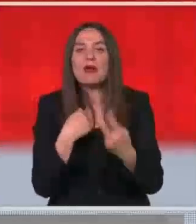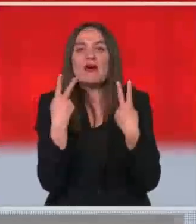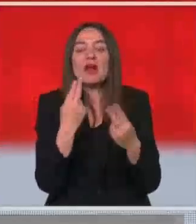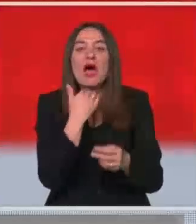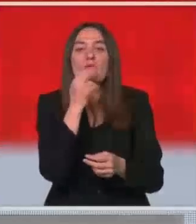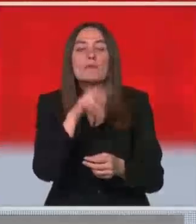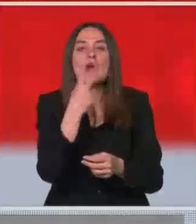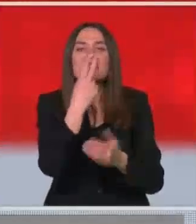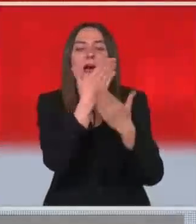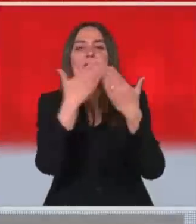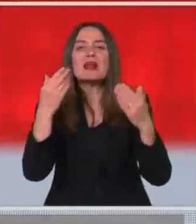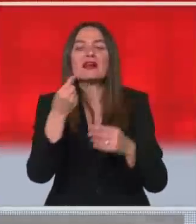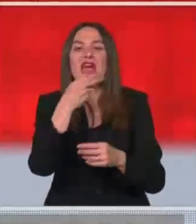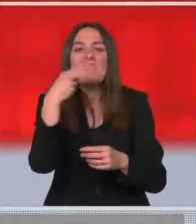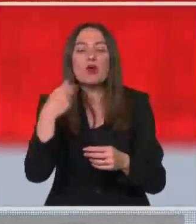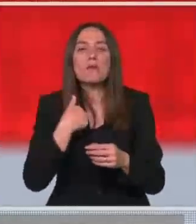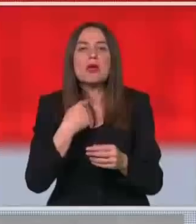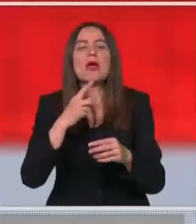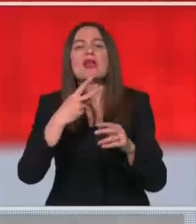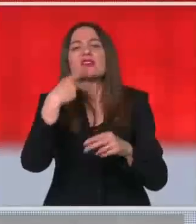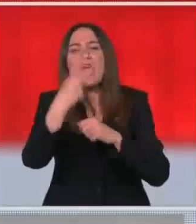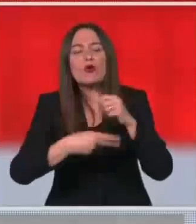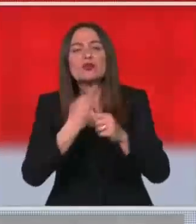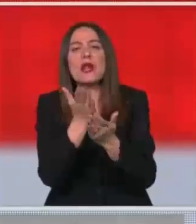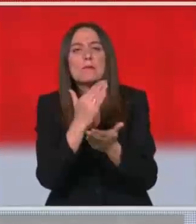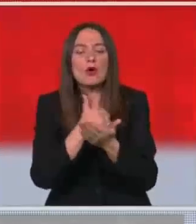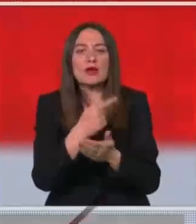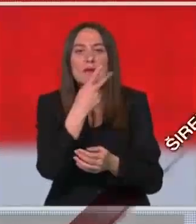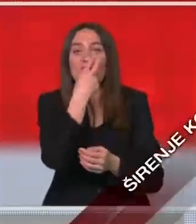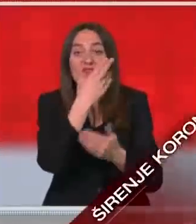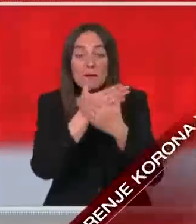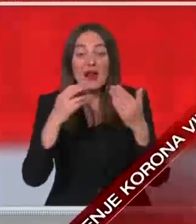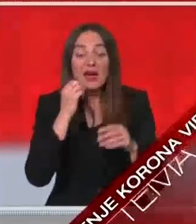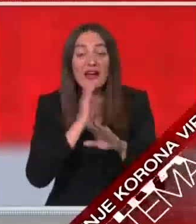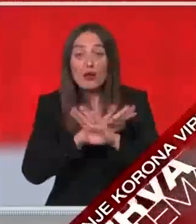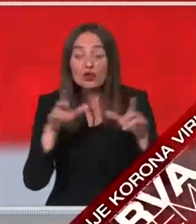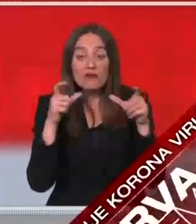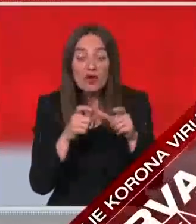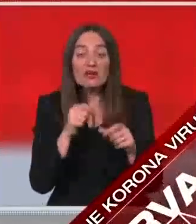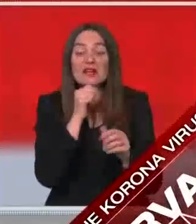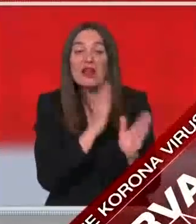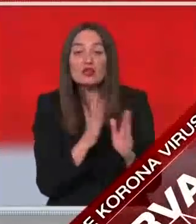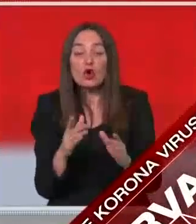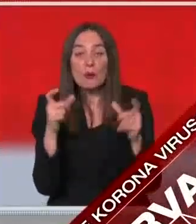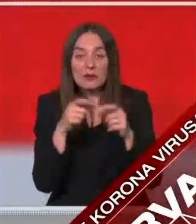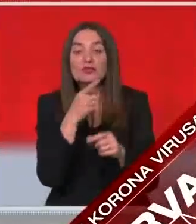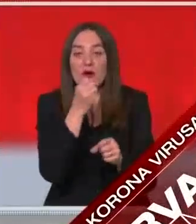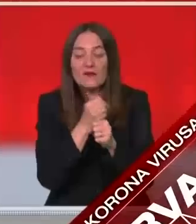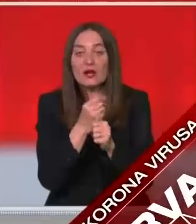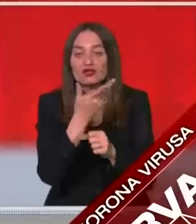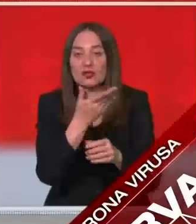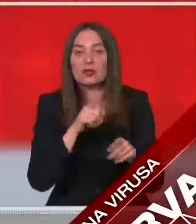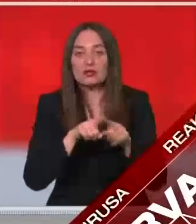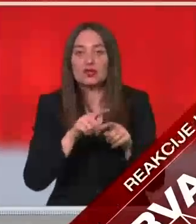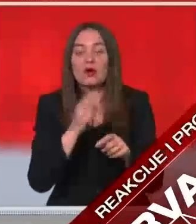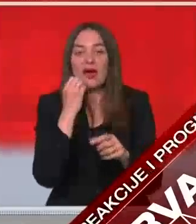2 milijarde evra, pa tek za 2 godine mi to podelimo svima. Tih 2 milijarde, kada se završi kriza ili tokom krize, pošto to već radi i tokom krize, ali